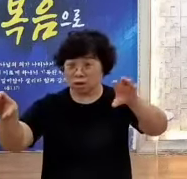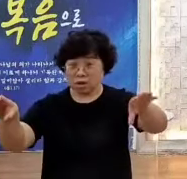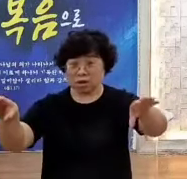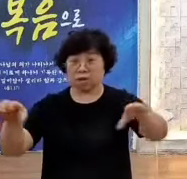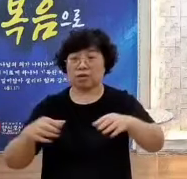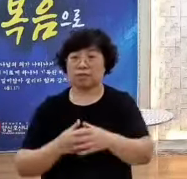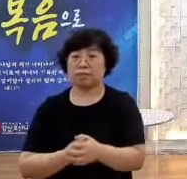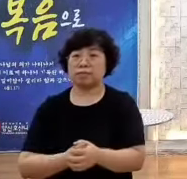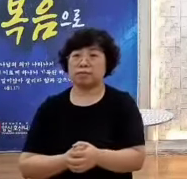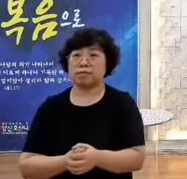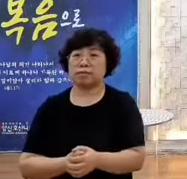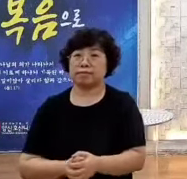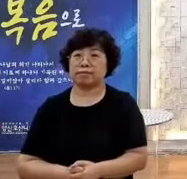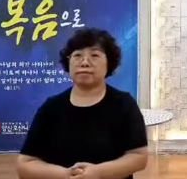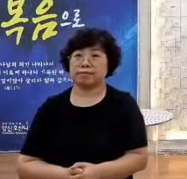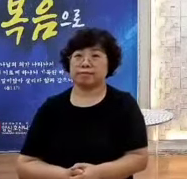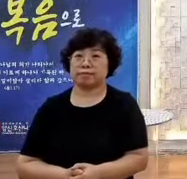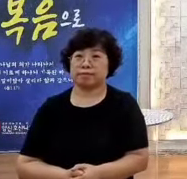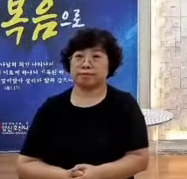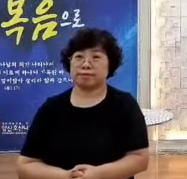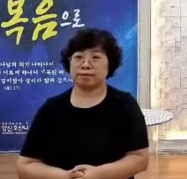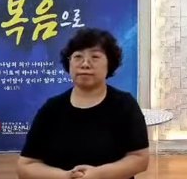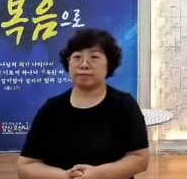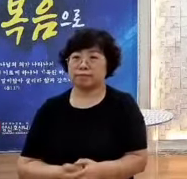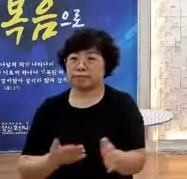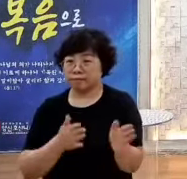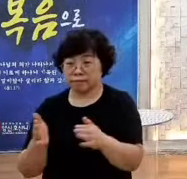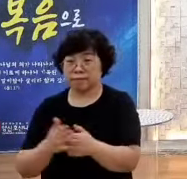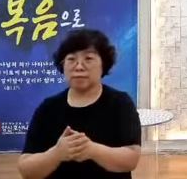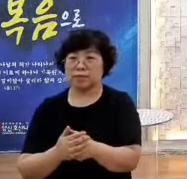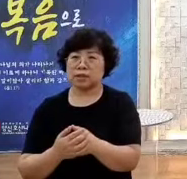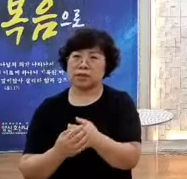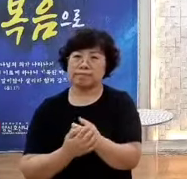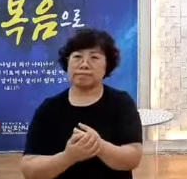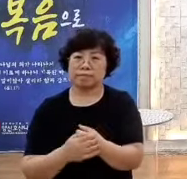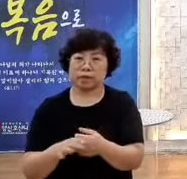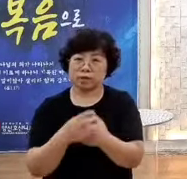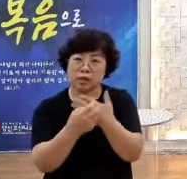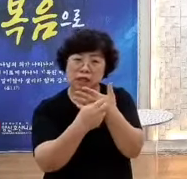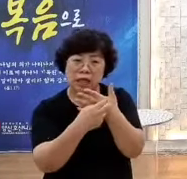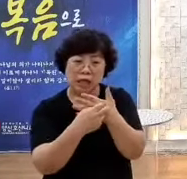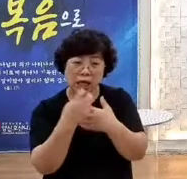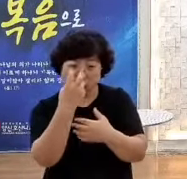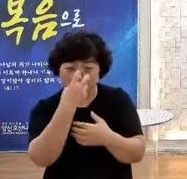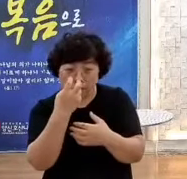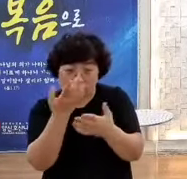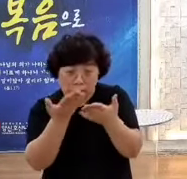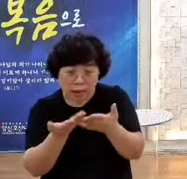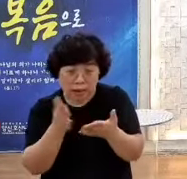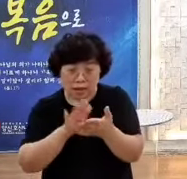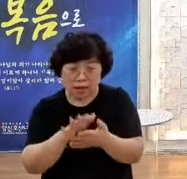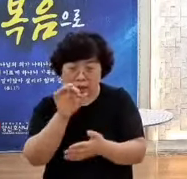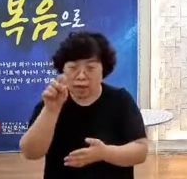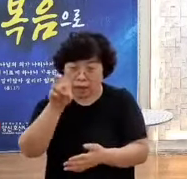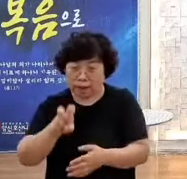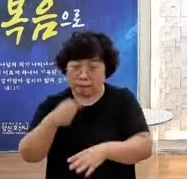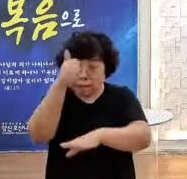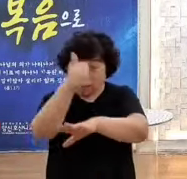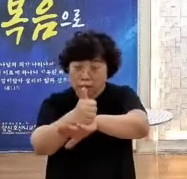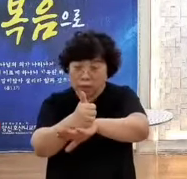근데 의사에게 검진을 받았어요. 근데 참 안타깝게도 암